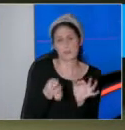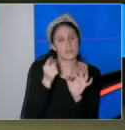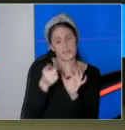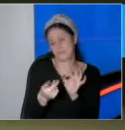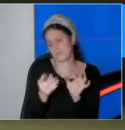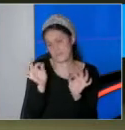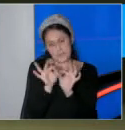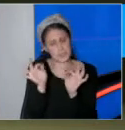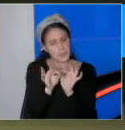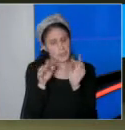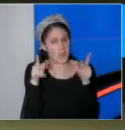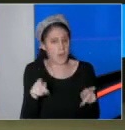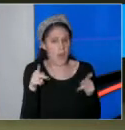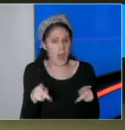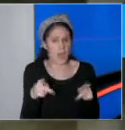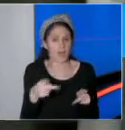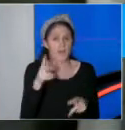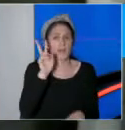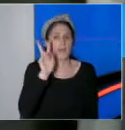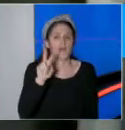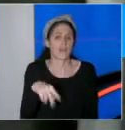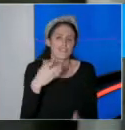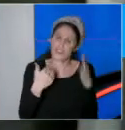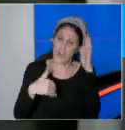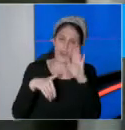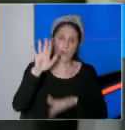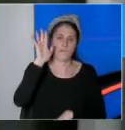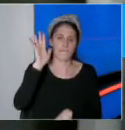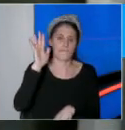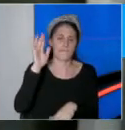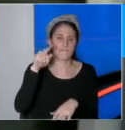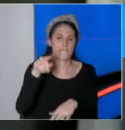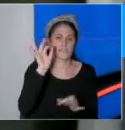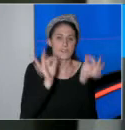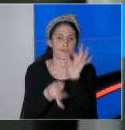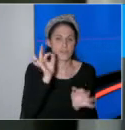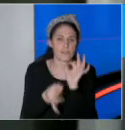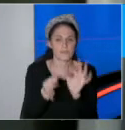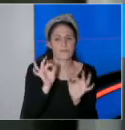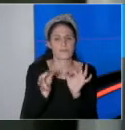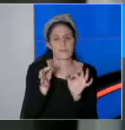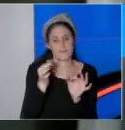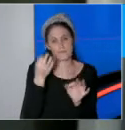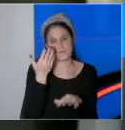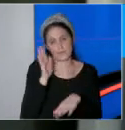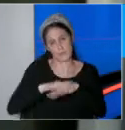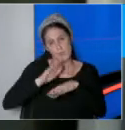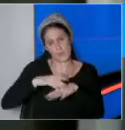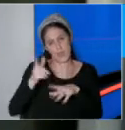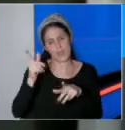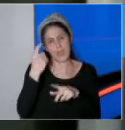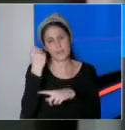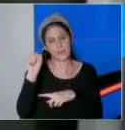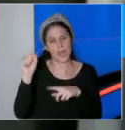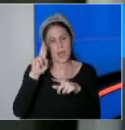פשוט מגוחך, משום שיש לו, יש רוב של שופטים שמונו על ידי רפובליקנים בבית המשפט העליון,